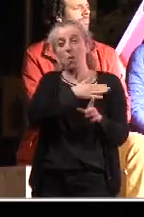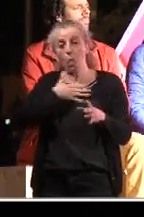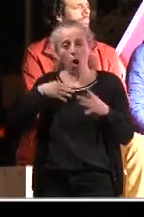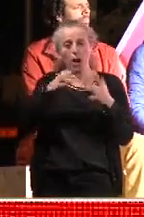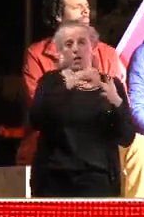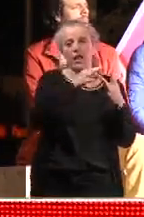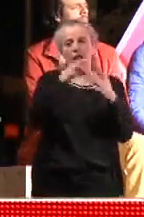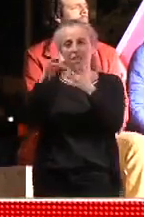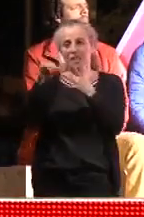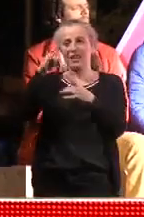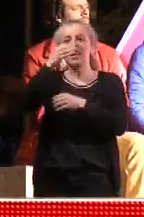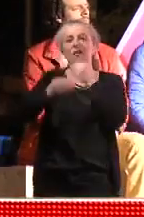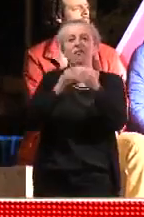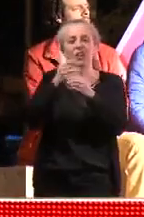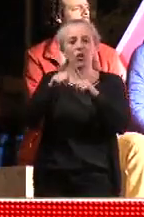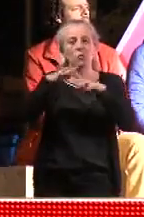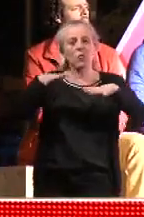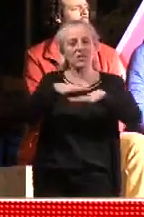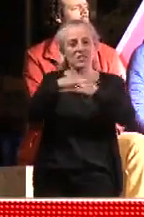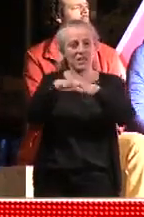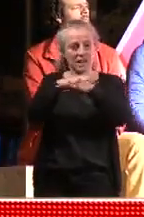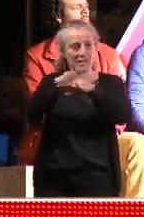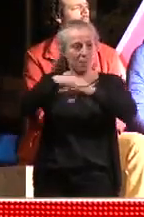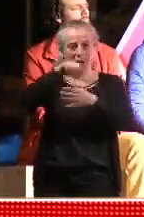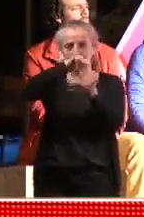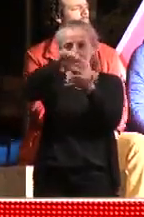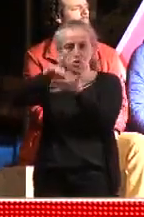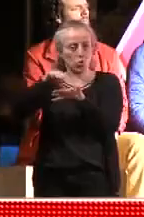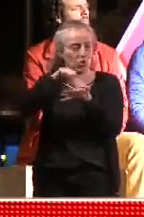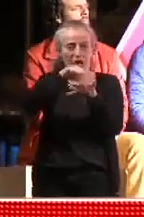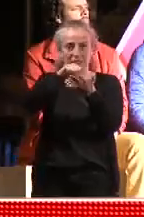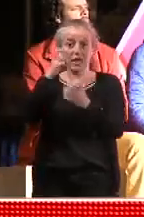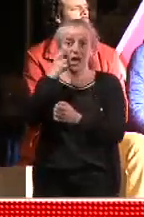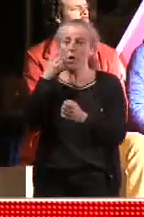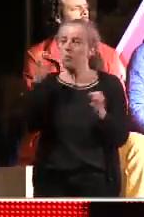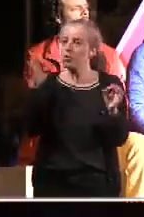i a teixir una xarxa de ciutats sense por,